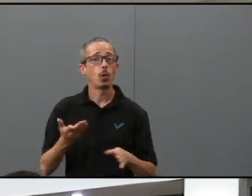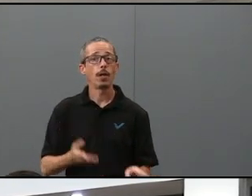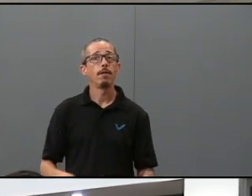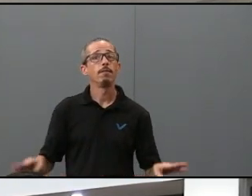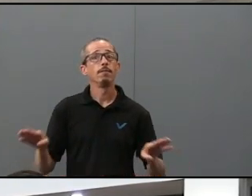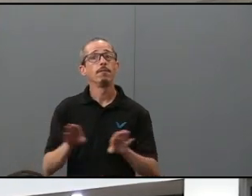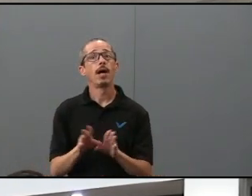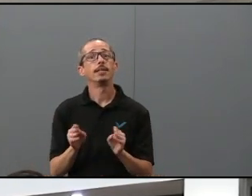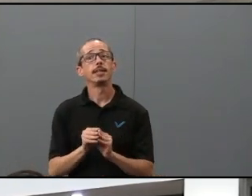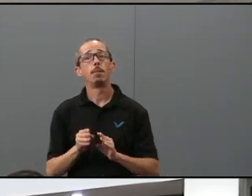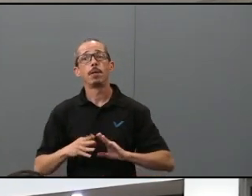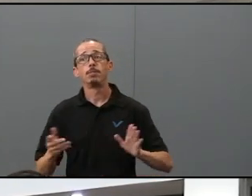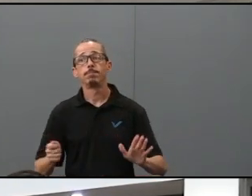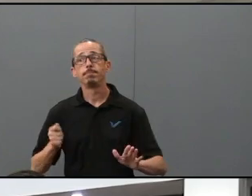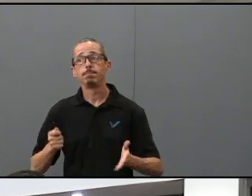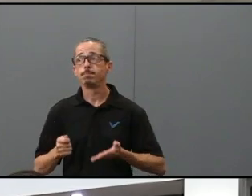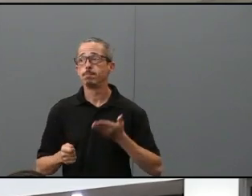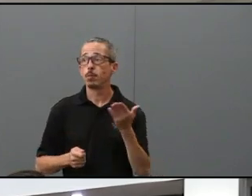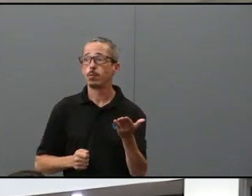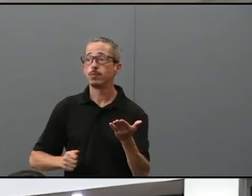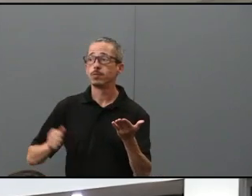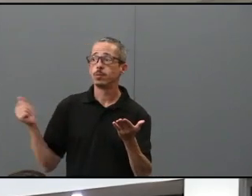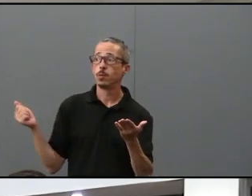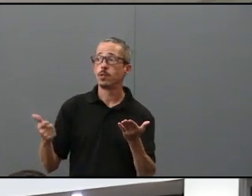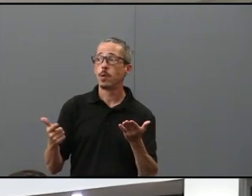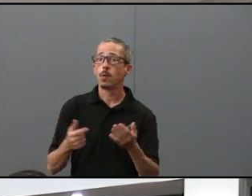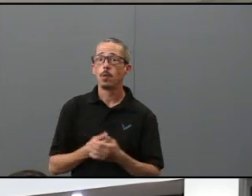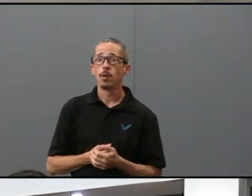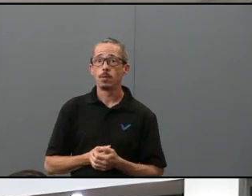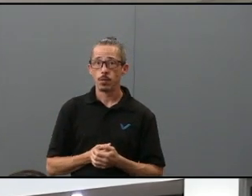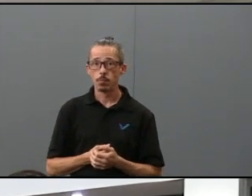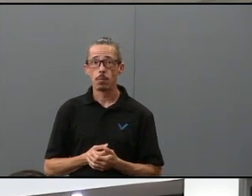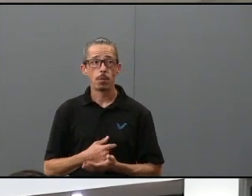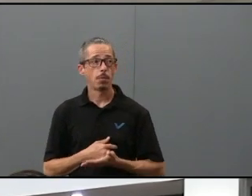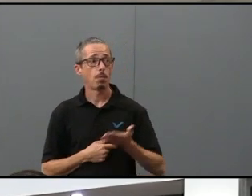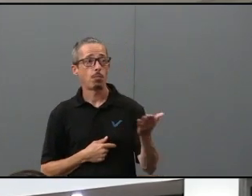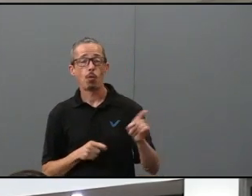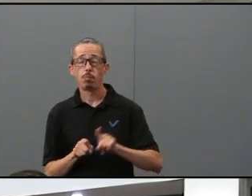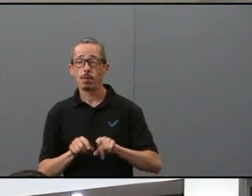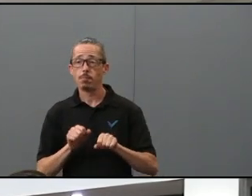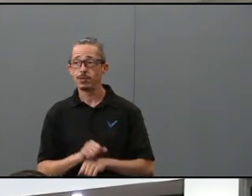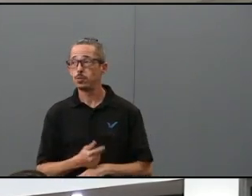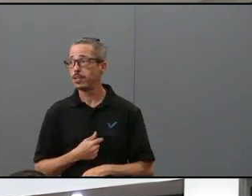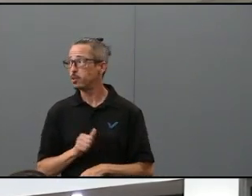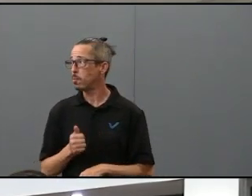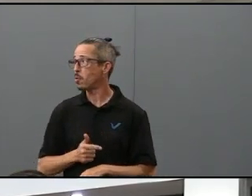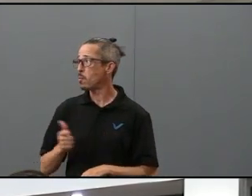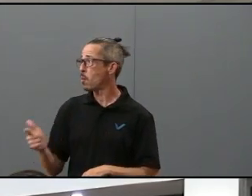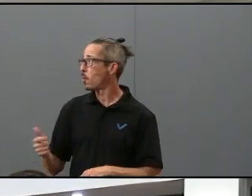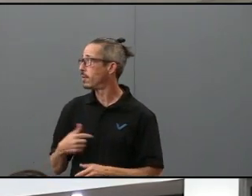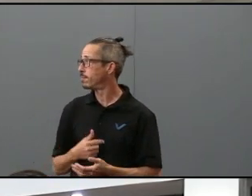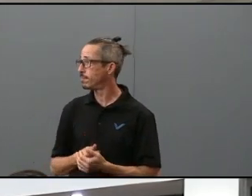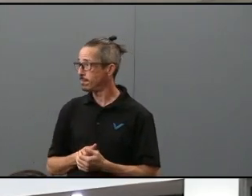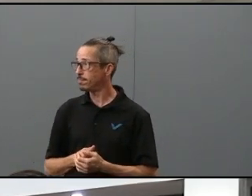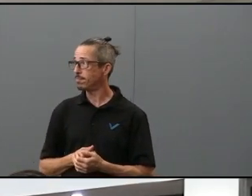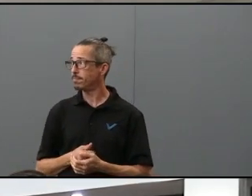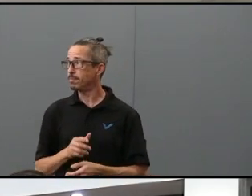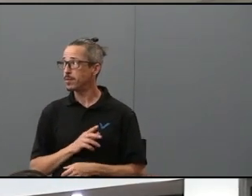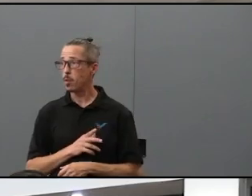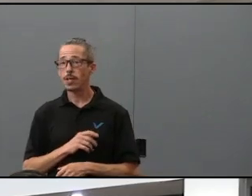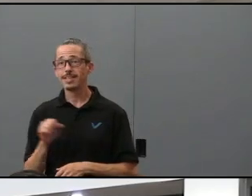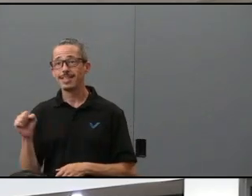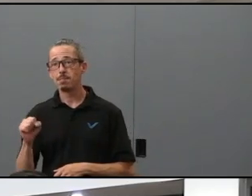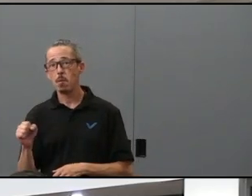de l'Assemblée un proposeur je vais le proposer comme à l'habitude merci beaucoup on permet appuyé par monsieur